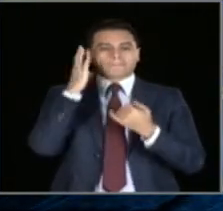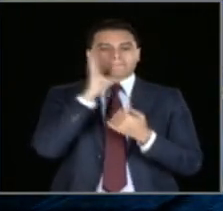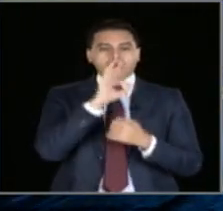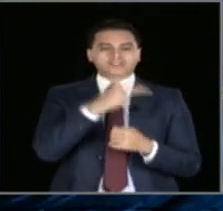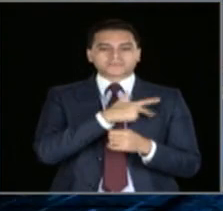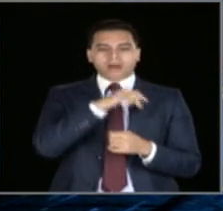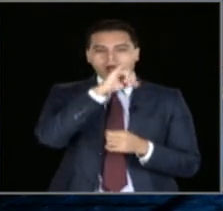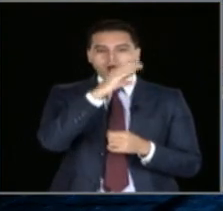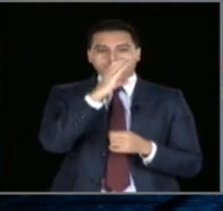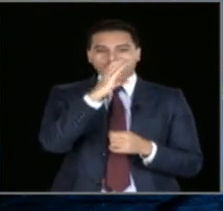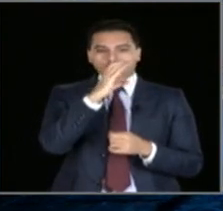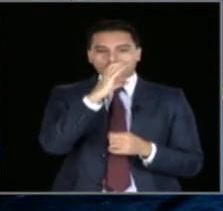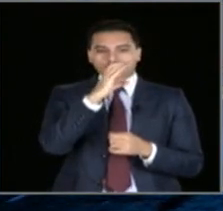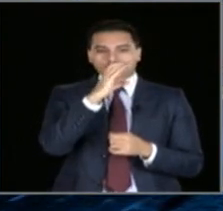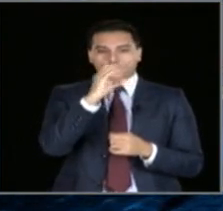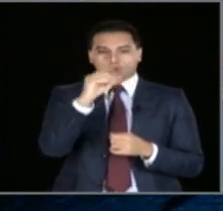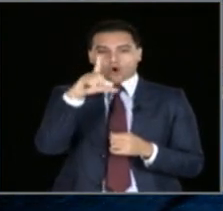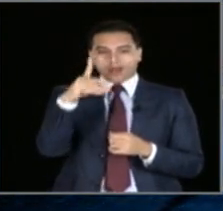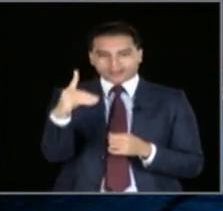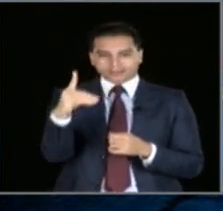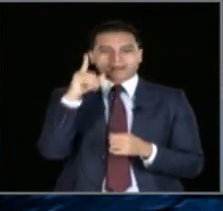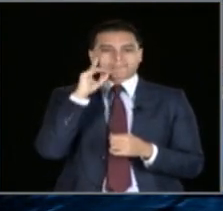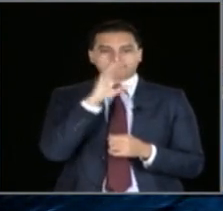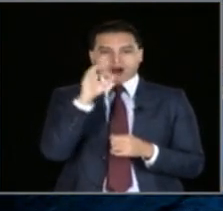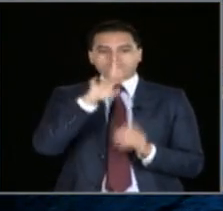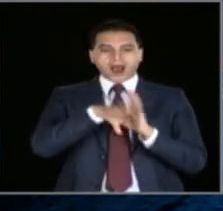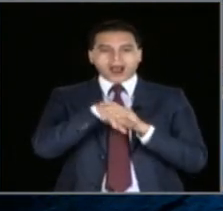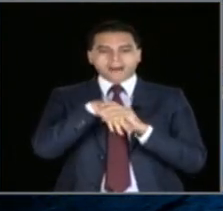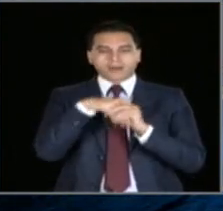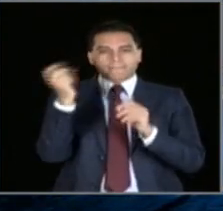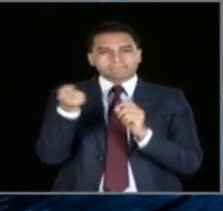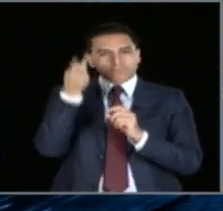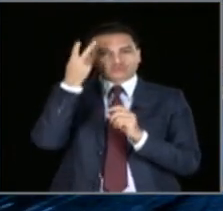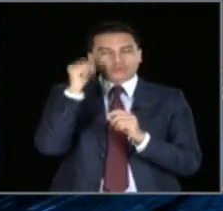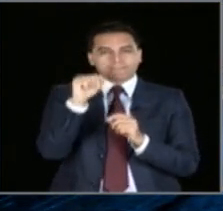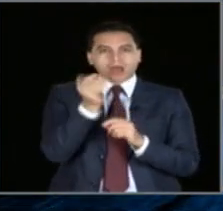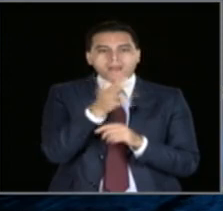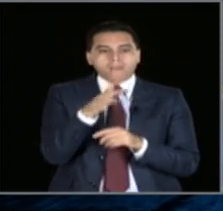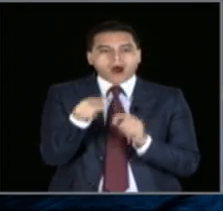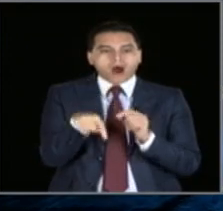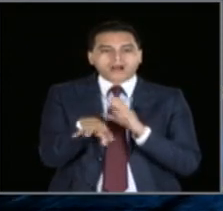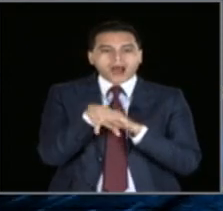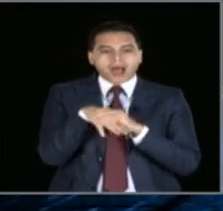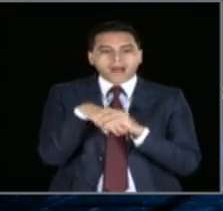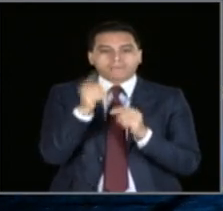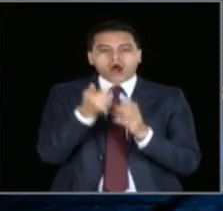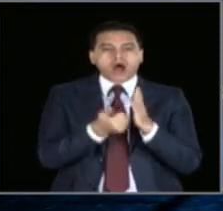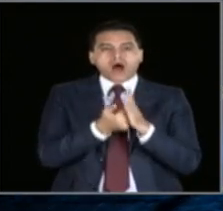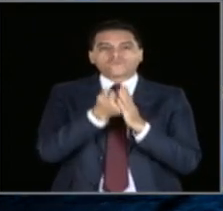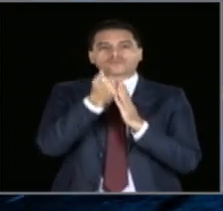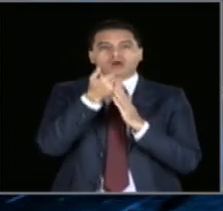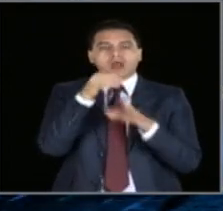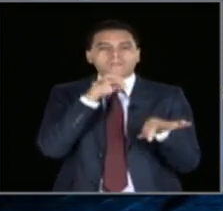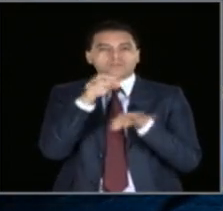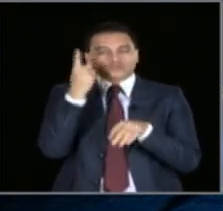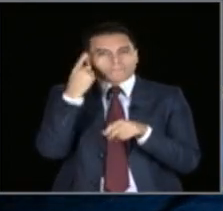اختارت لجنة آي كولد أحد المشاريع المائية التي نفذت في مصر كأفضل مشروع